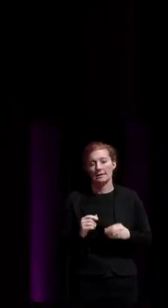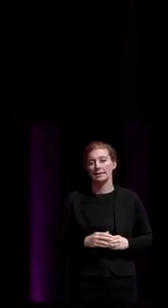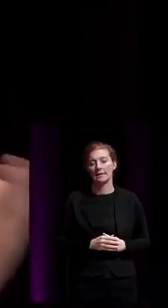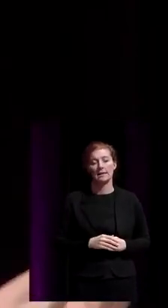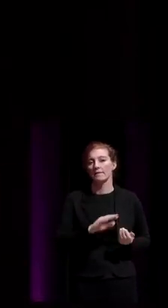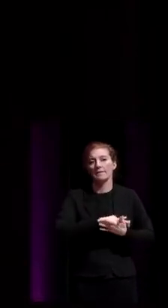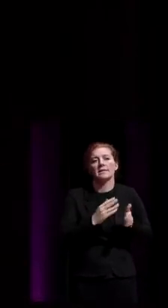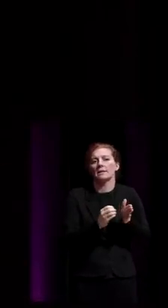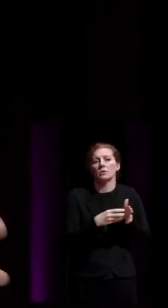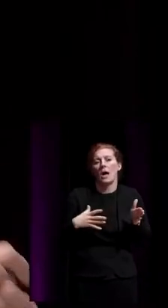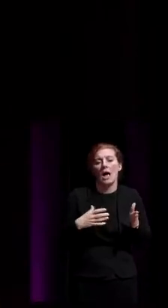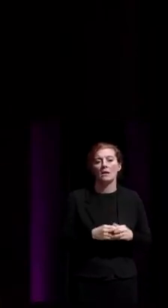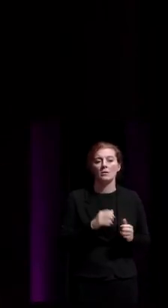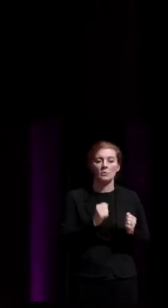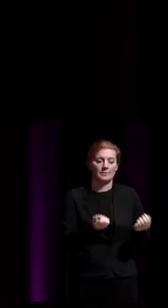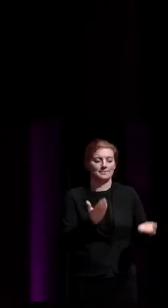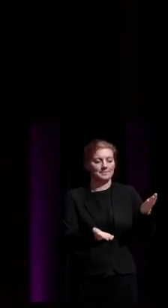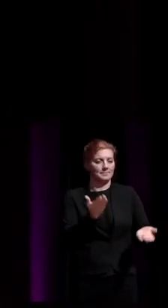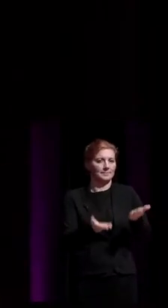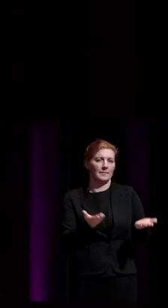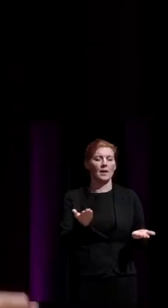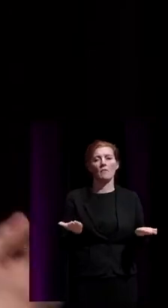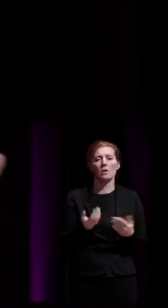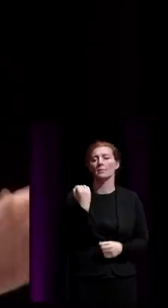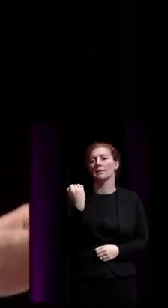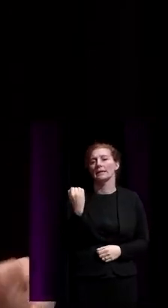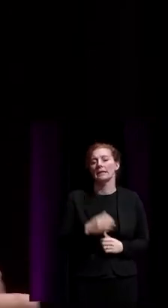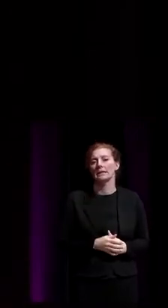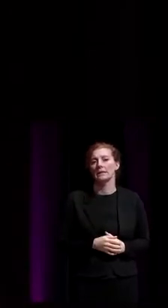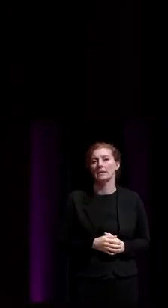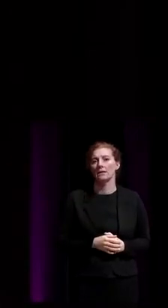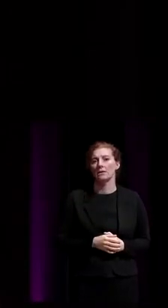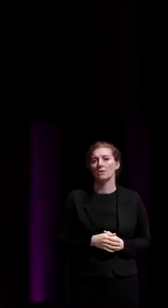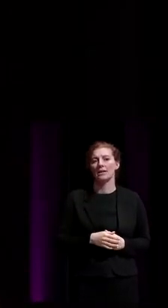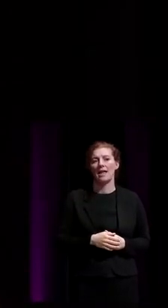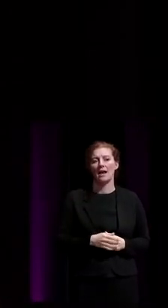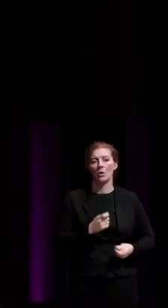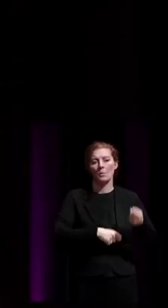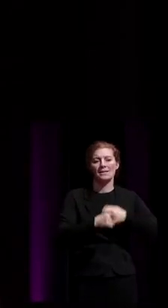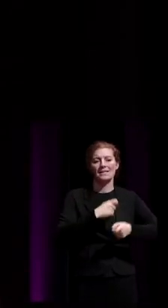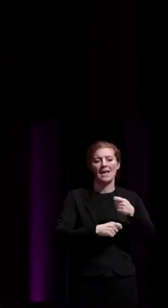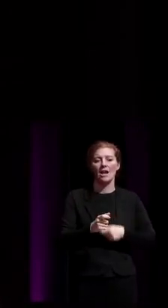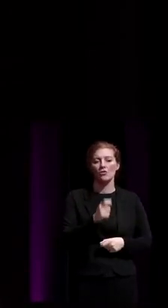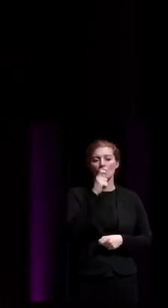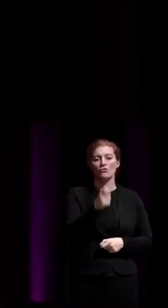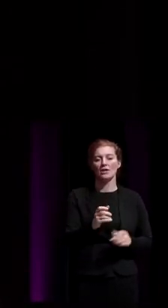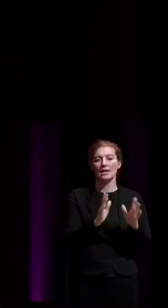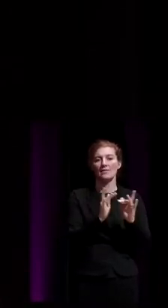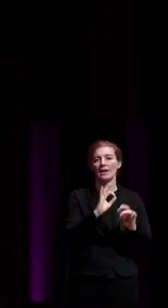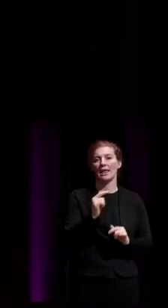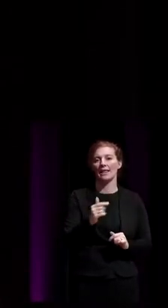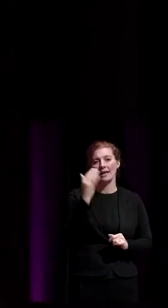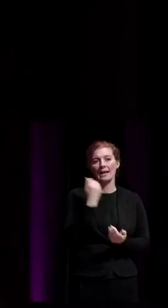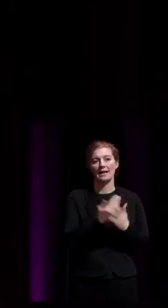väga det ena mot det andra. Och då kan inte den här så att säga, den så kallade kommersiella yttrandefriheten vara viktigare än